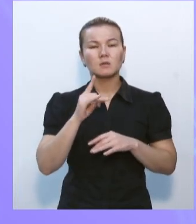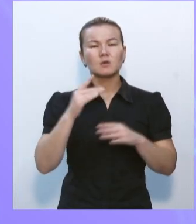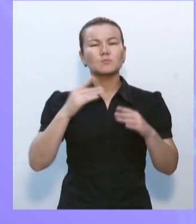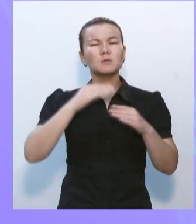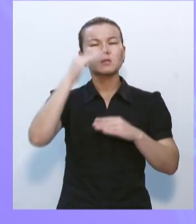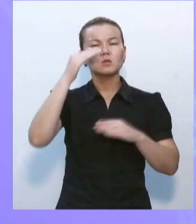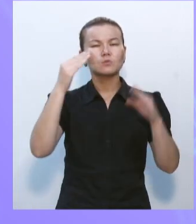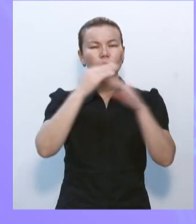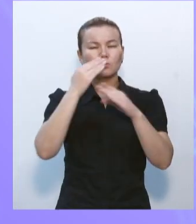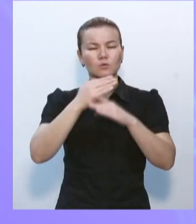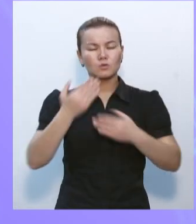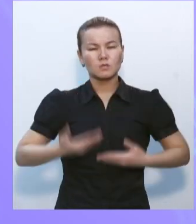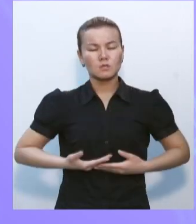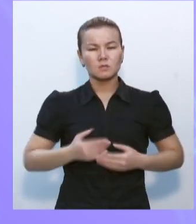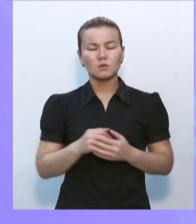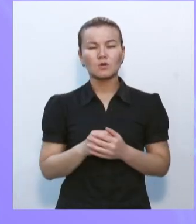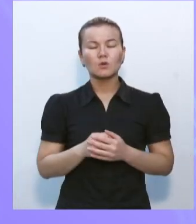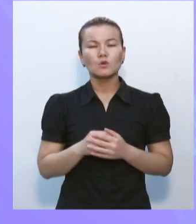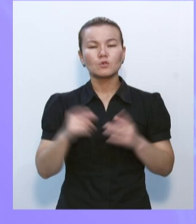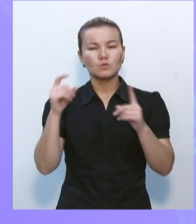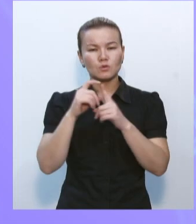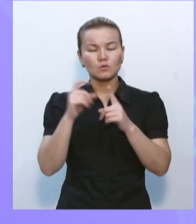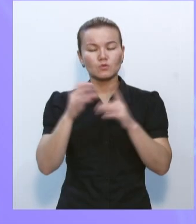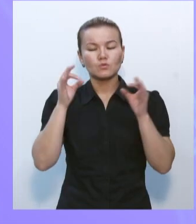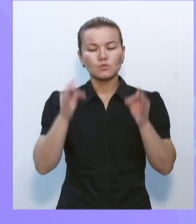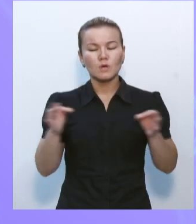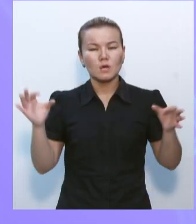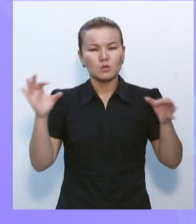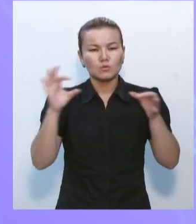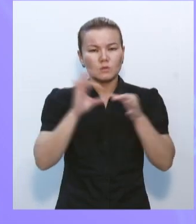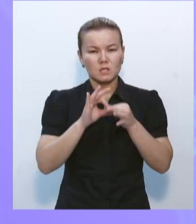Сөздөрдү туура туташтыргыла.